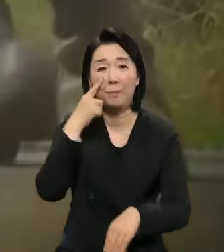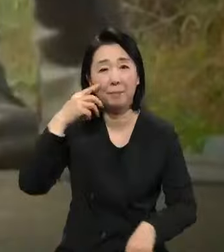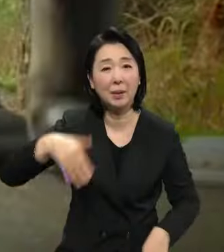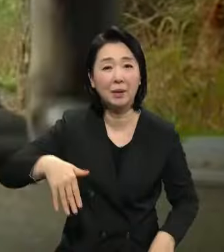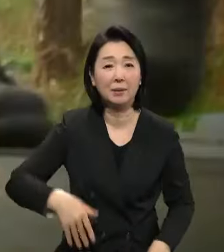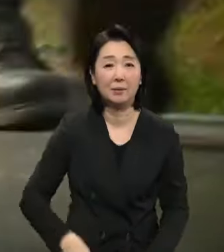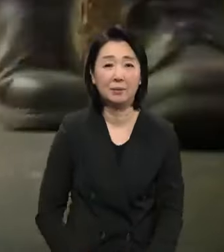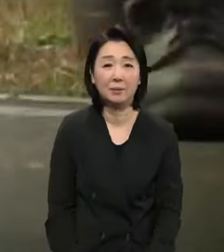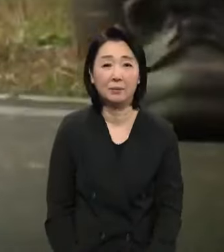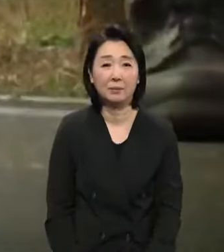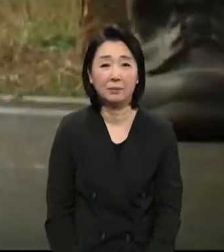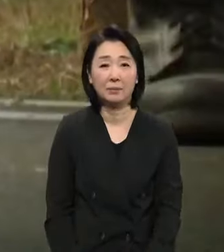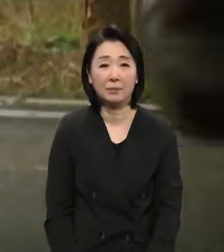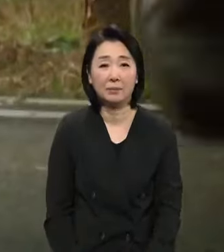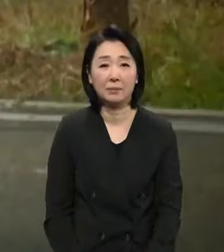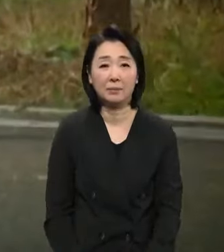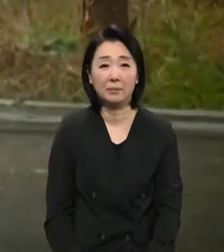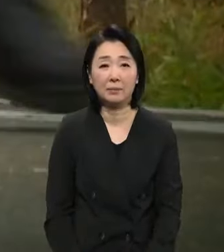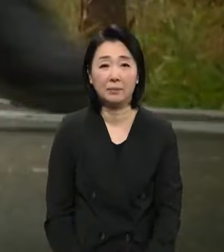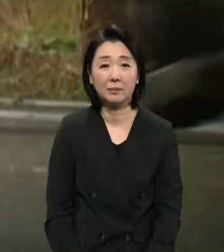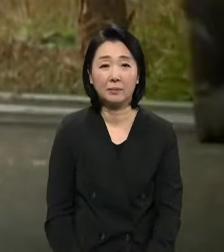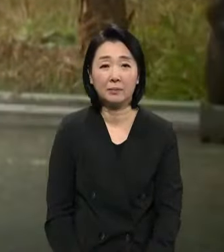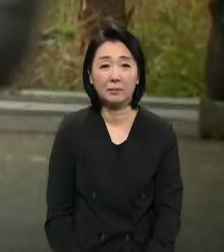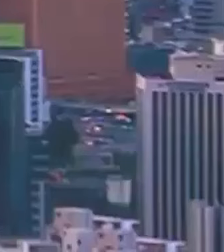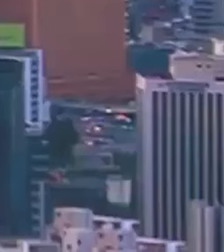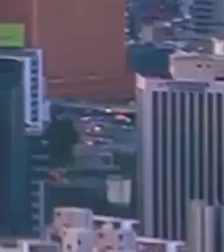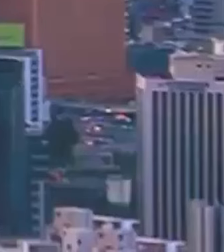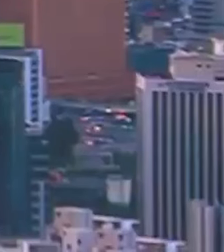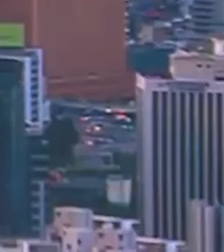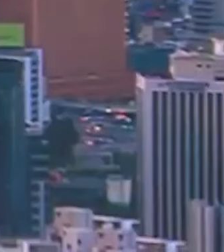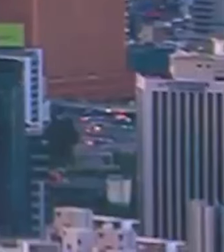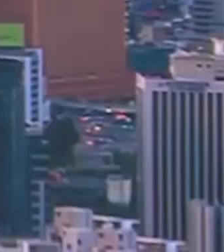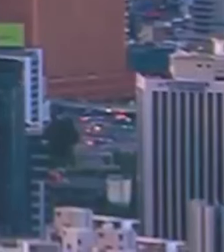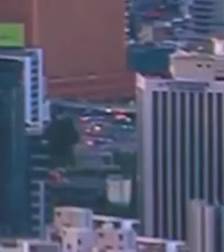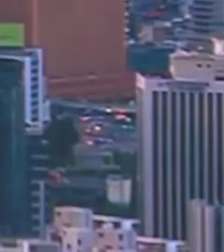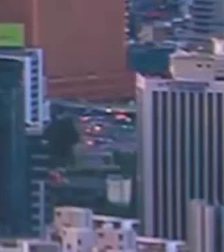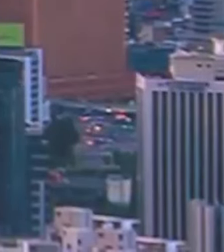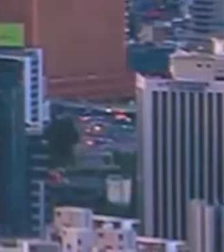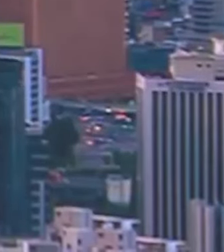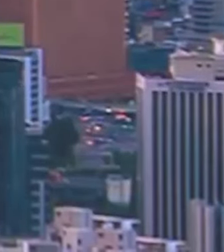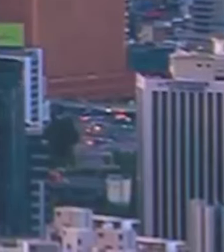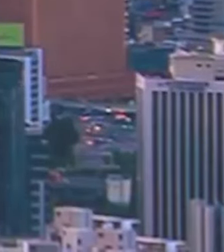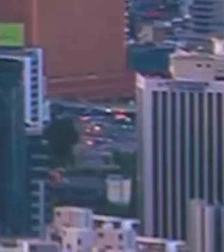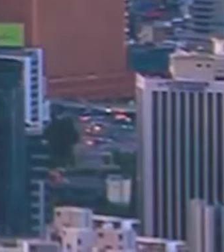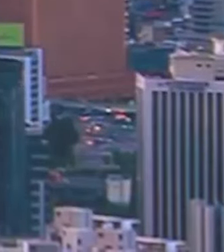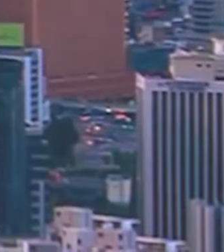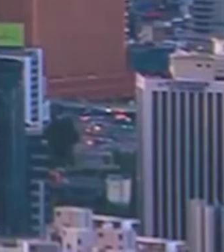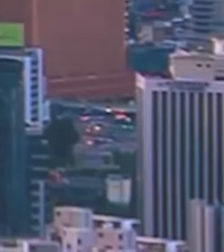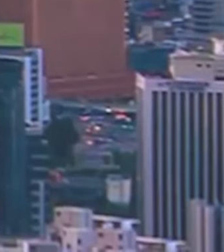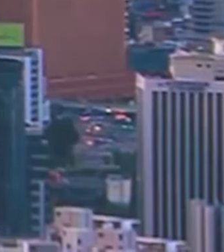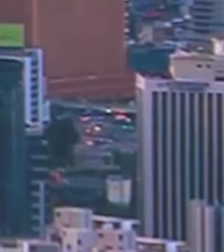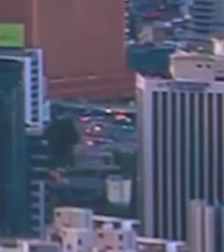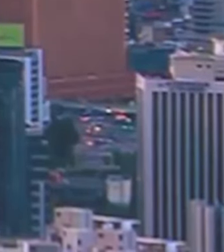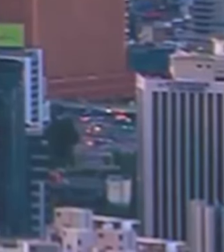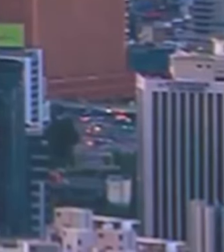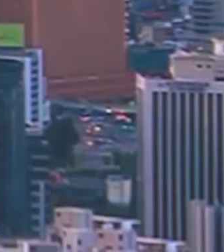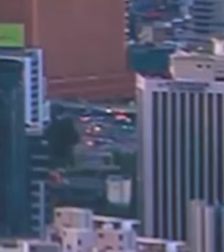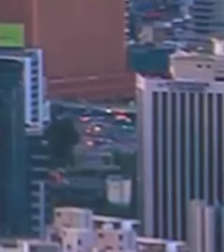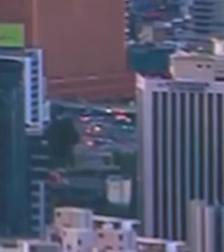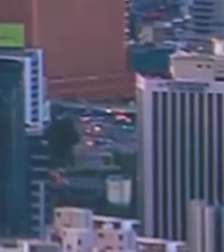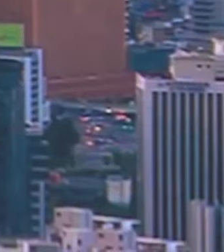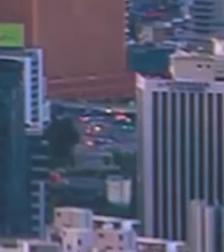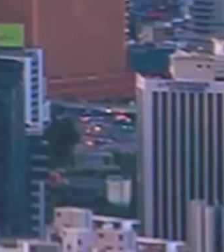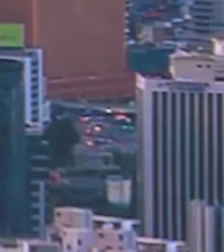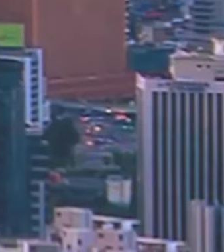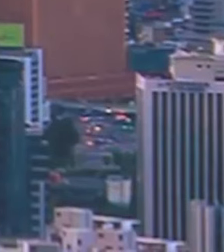겁니다 JTBC 윤세민 아침의 커 정우입니다 지금이 기사 가장 먼저 매일